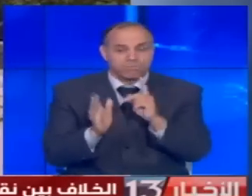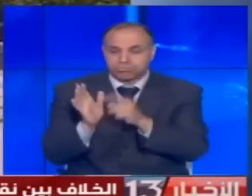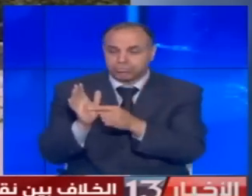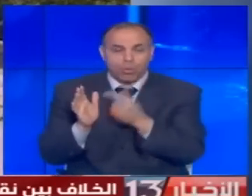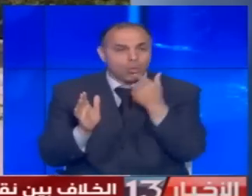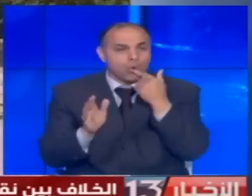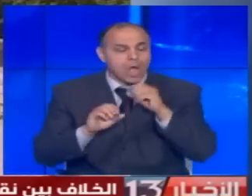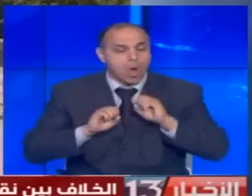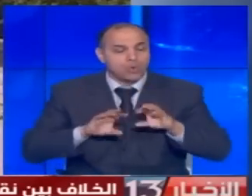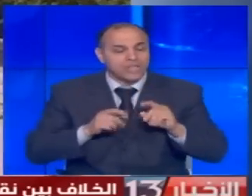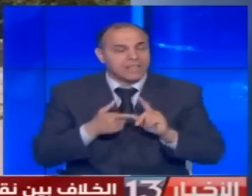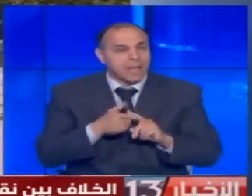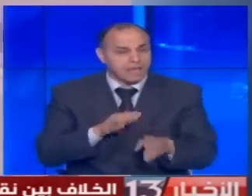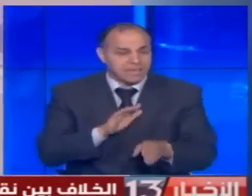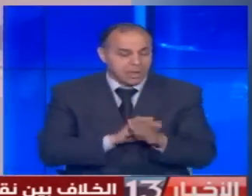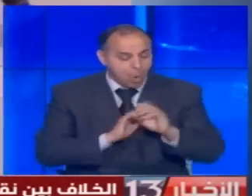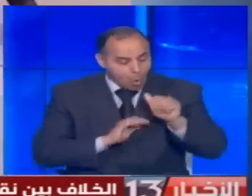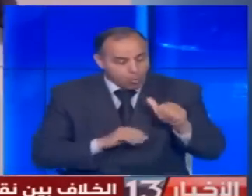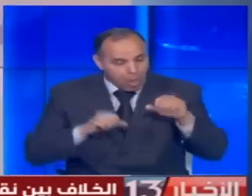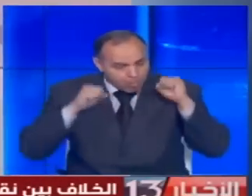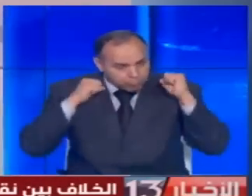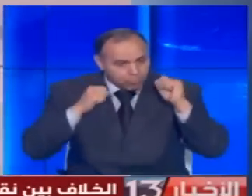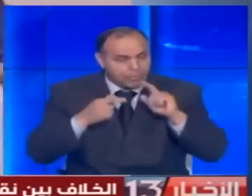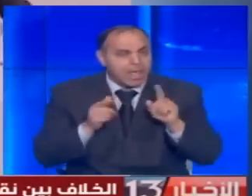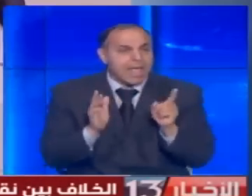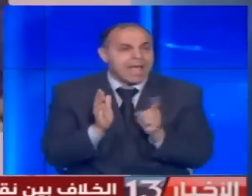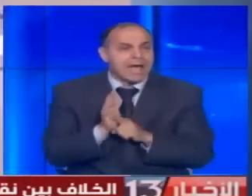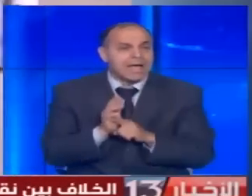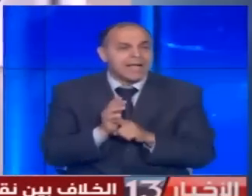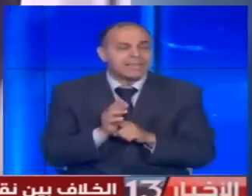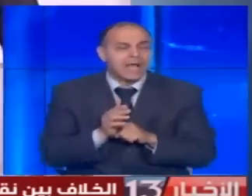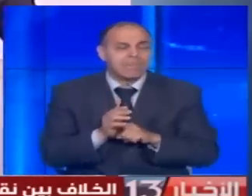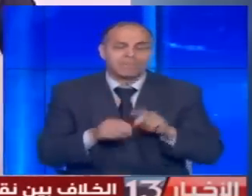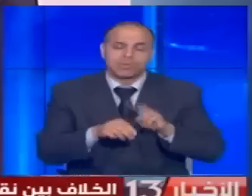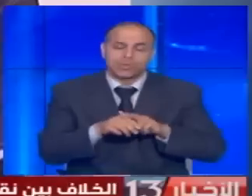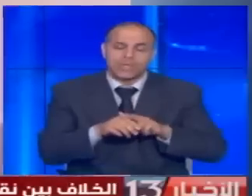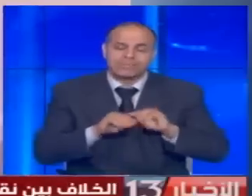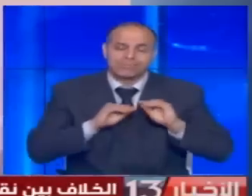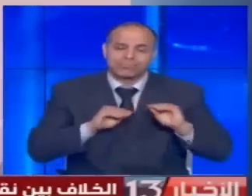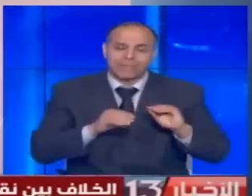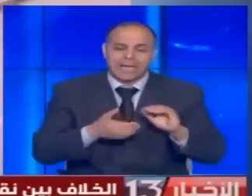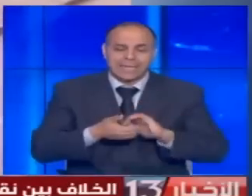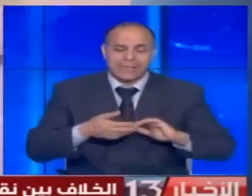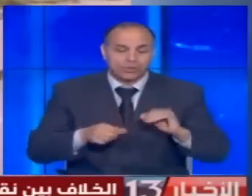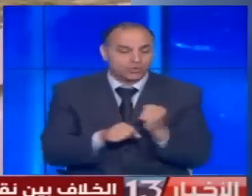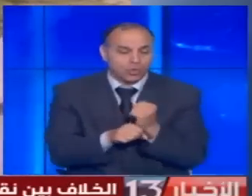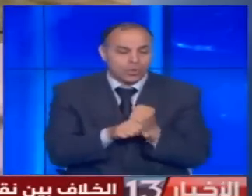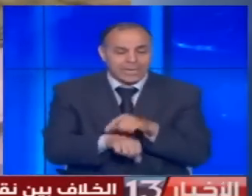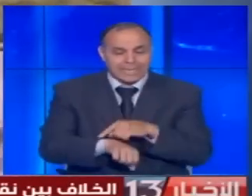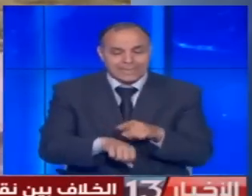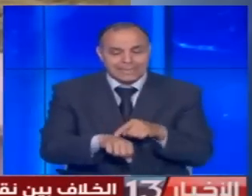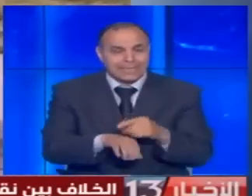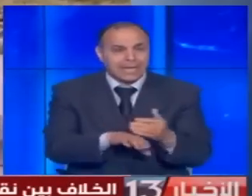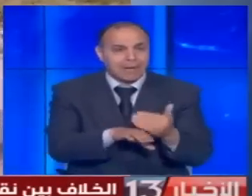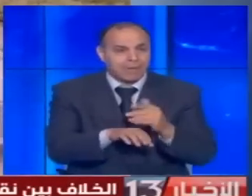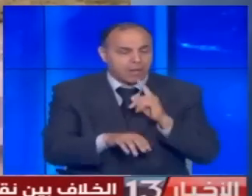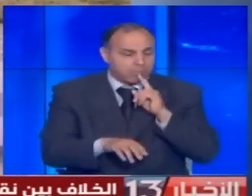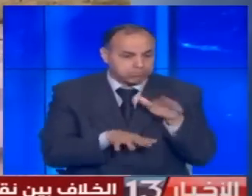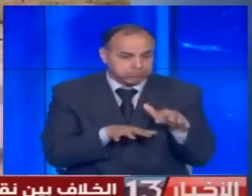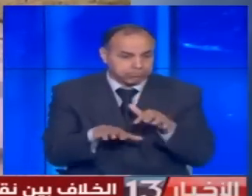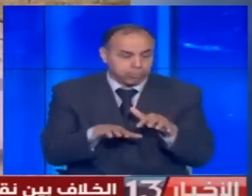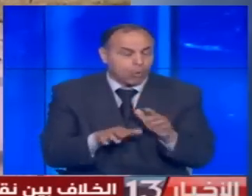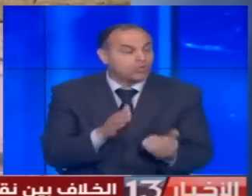من قبل الاساتذه بدايه من الغد حيث اكدت جامعه التعليم الثانوي باتحاد الشغل ساعات قبل تنفيذ التحرك